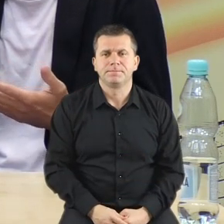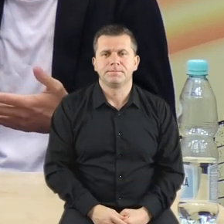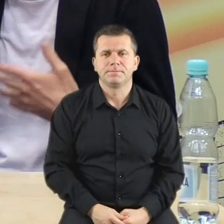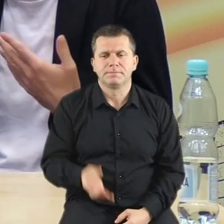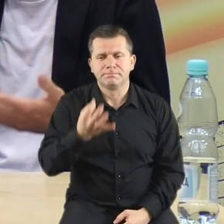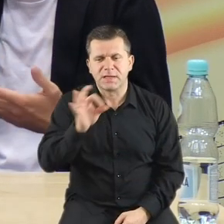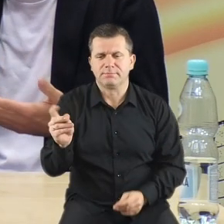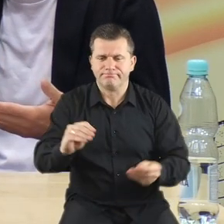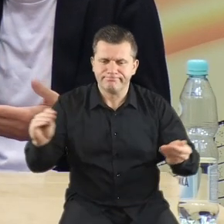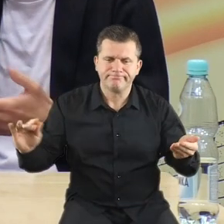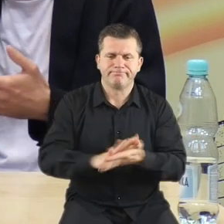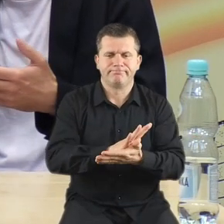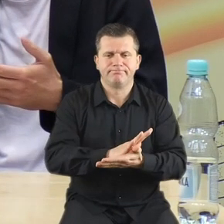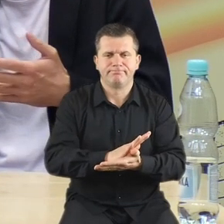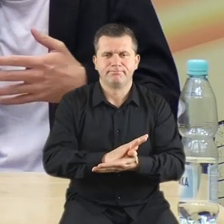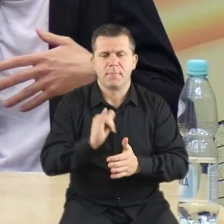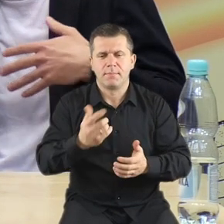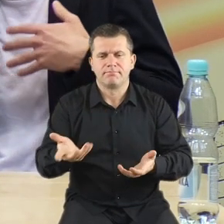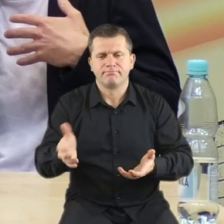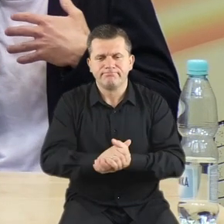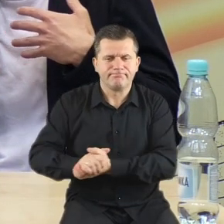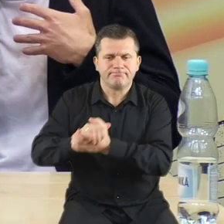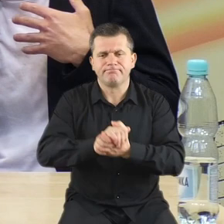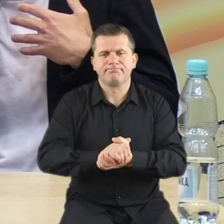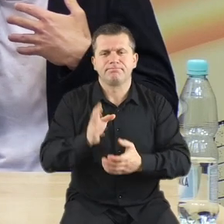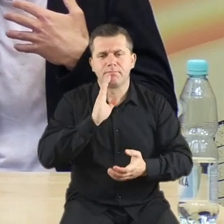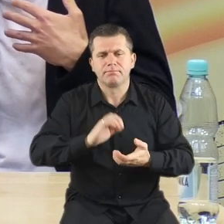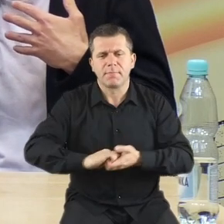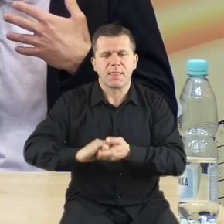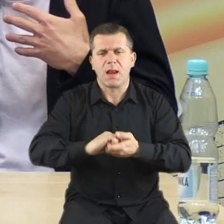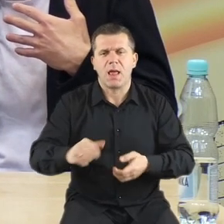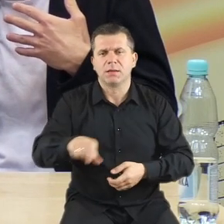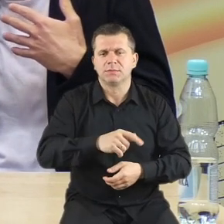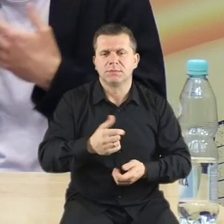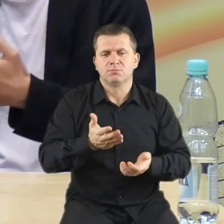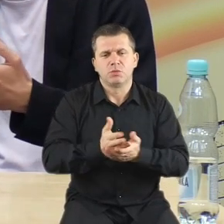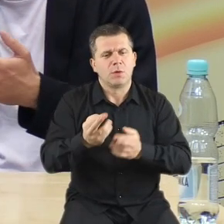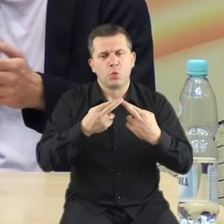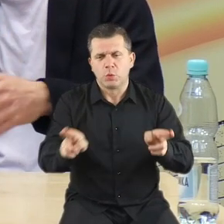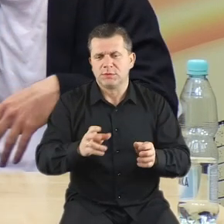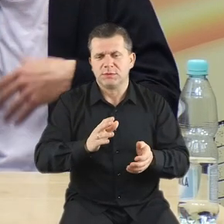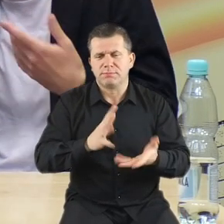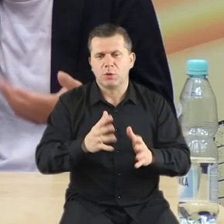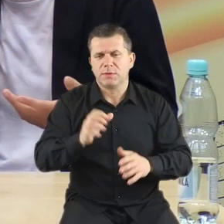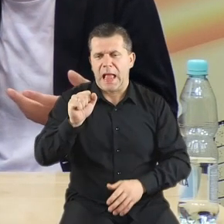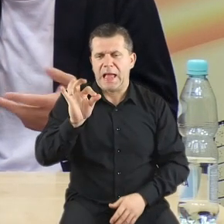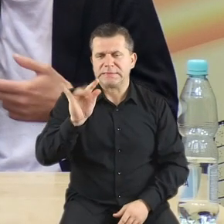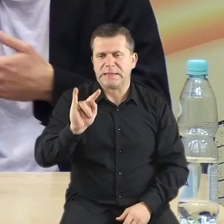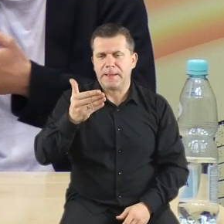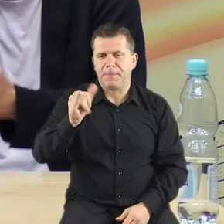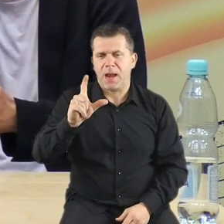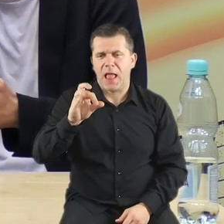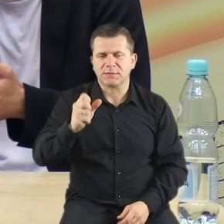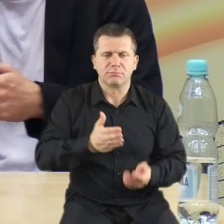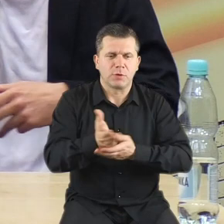się jak najbardziej to możliwe, czy poprzez, tam przez różne są sposoby tej asymilacji, tak, w książce, czy poprzez biznes, czy